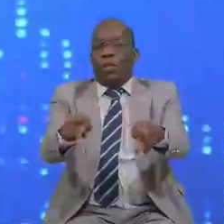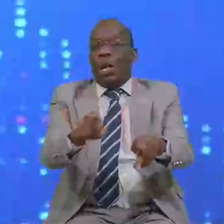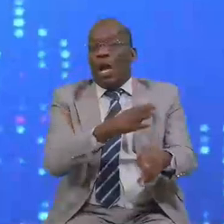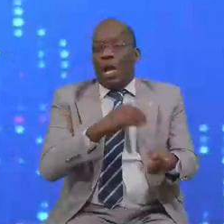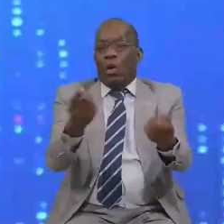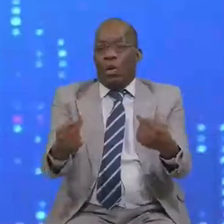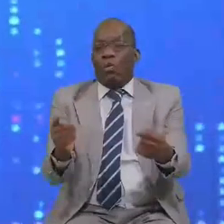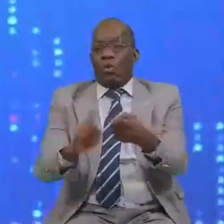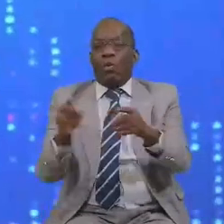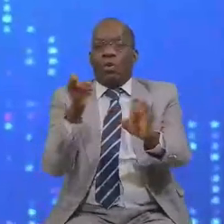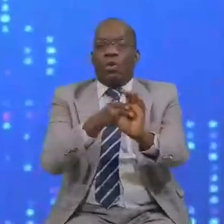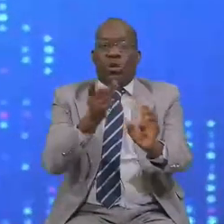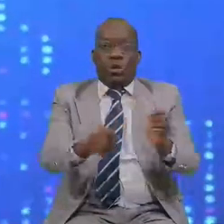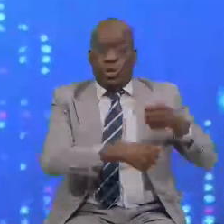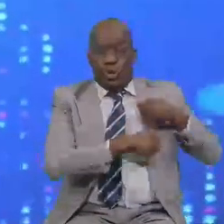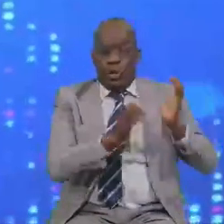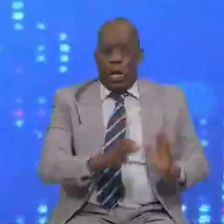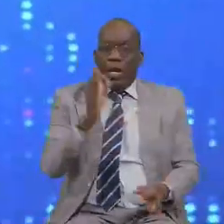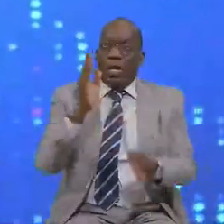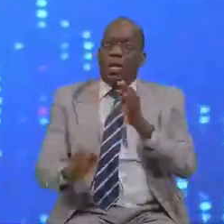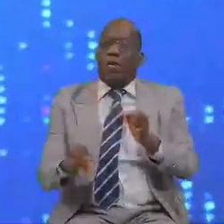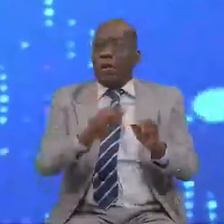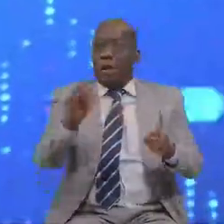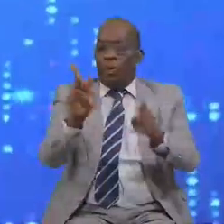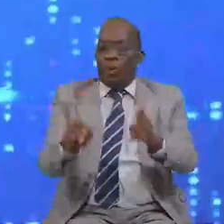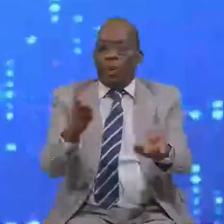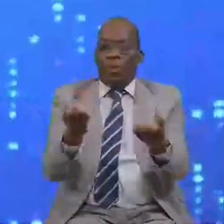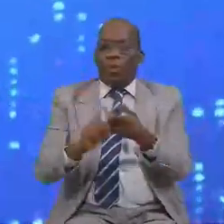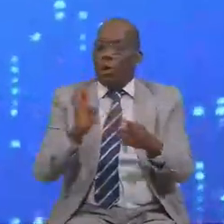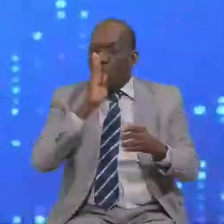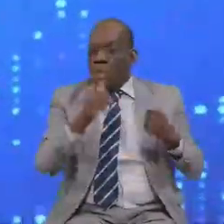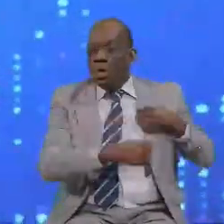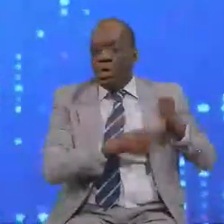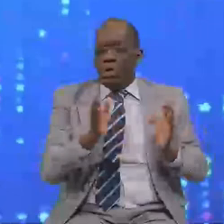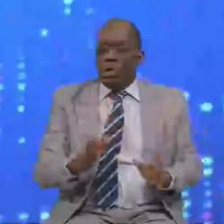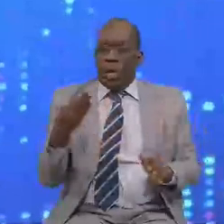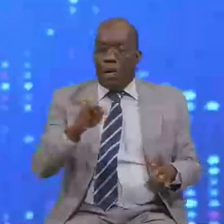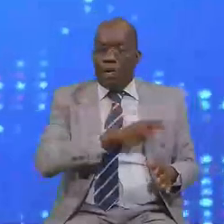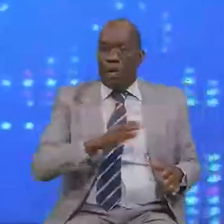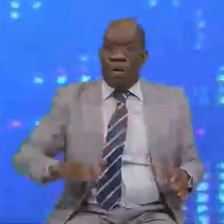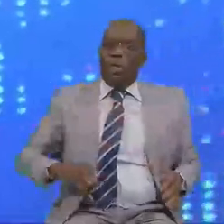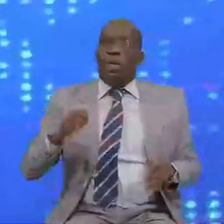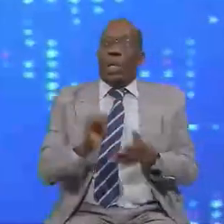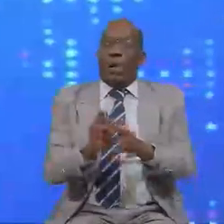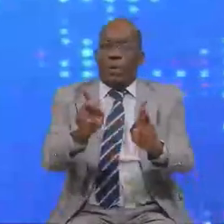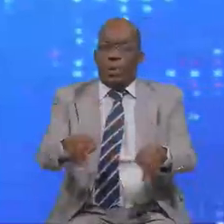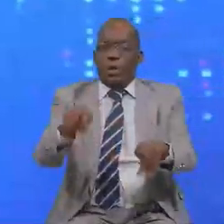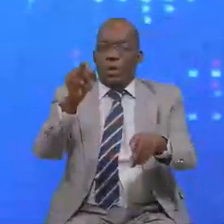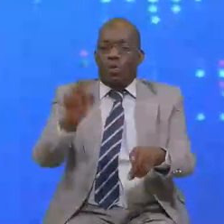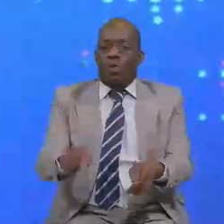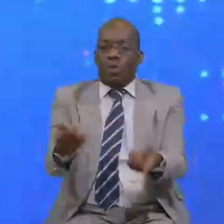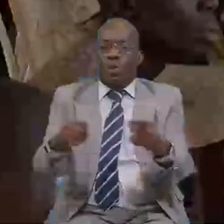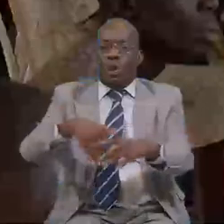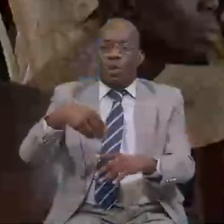veut devenir un soldat de Christ, il doit sortir donc de la communauté des pécheurs. Ça, c'est ce qu'on nous dit en